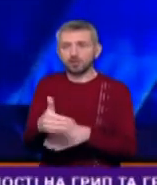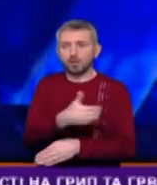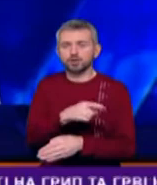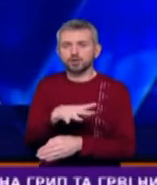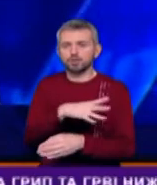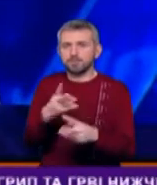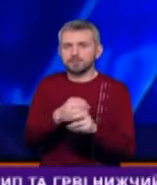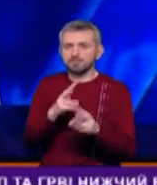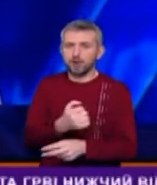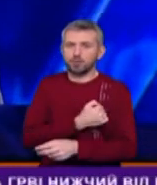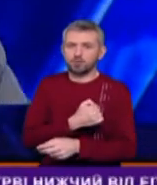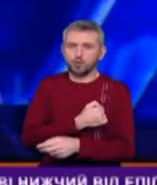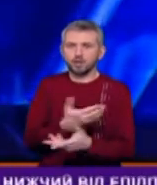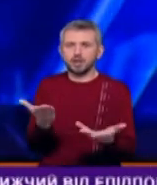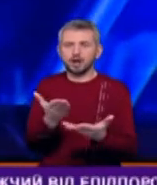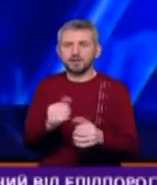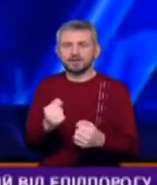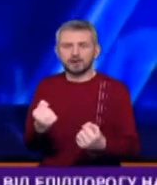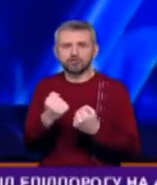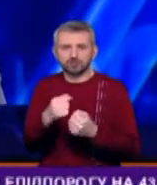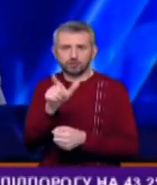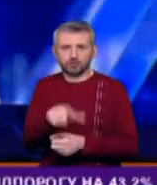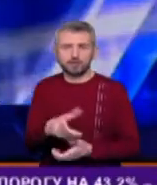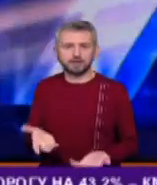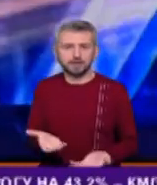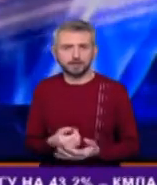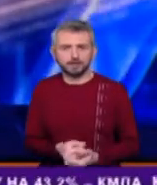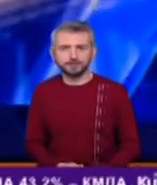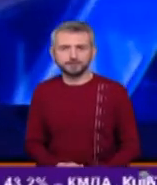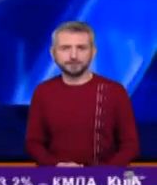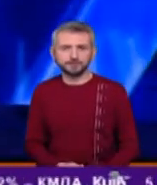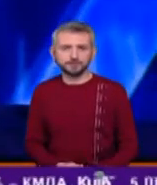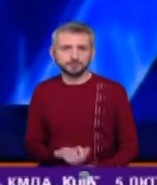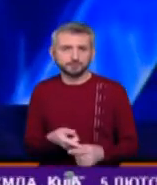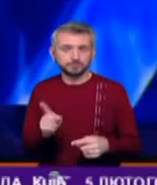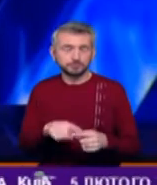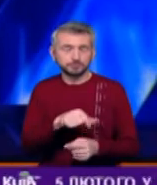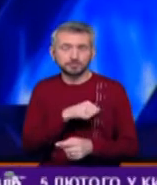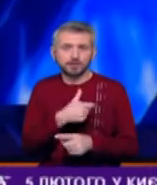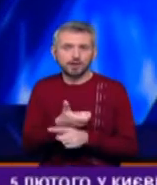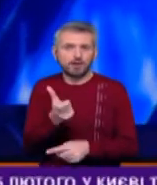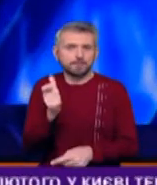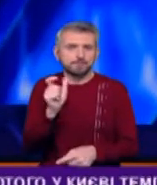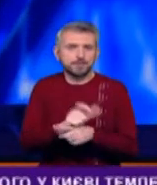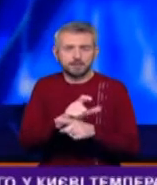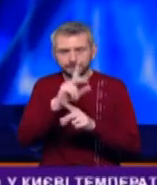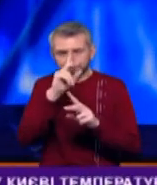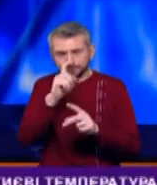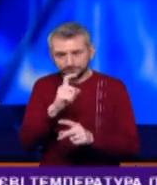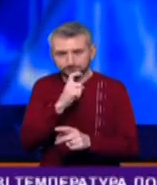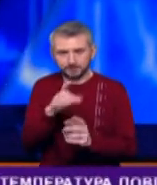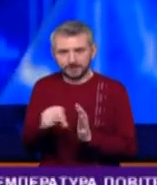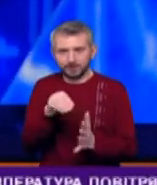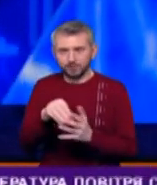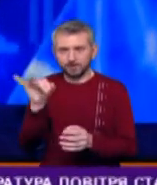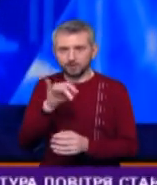була безпека, оборона, якась захищеність громадянина. Тому це найбільш невизначені вибори в історії